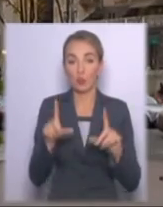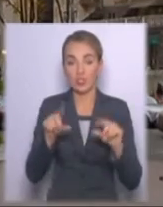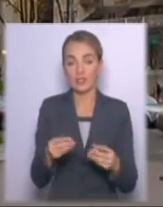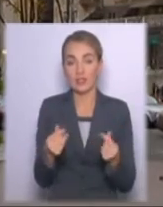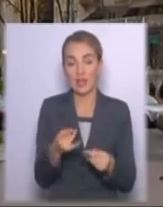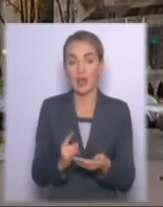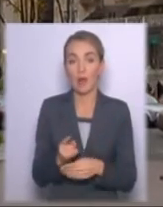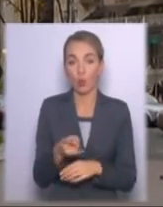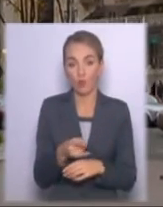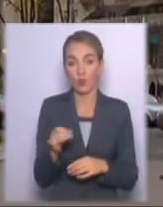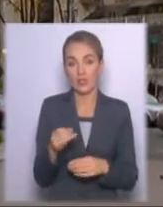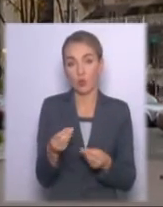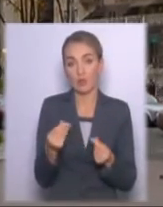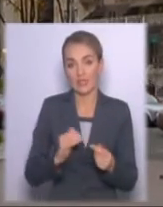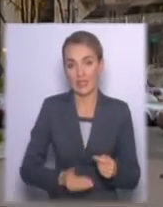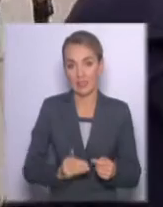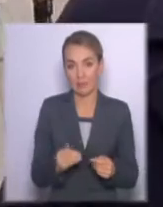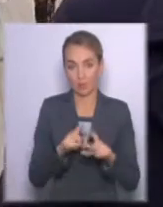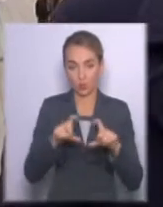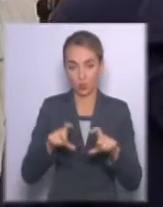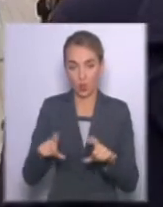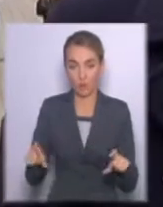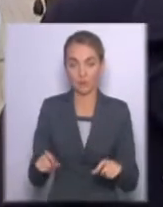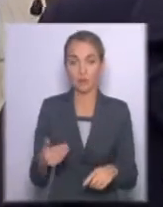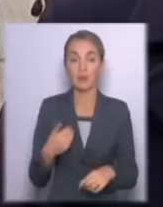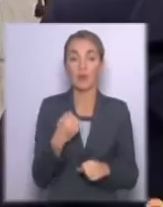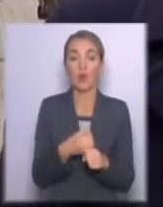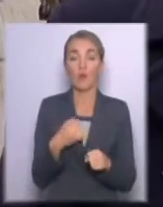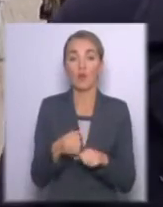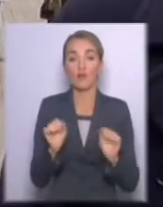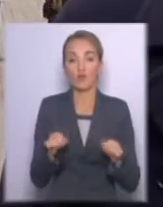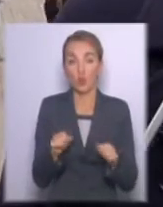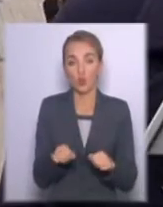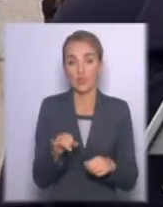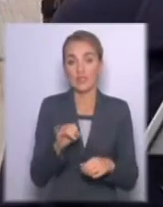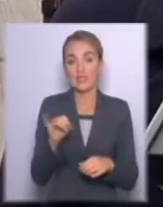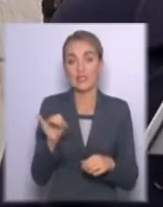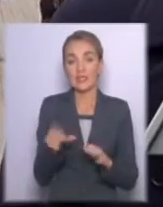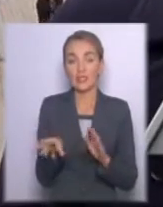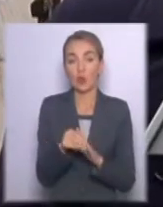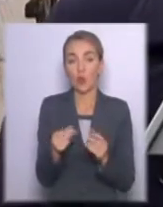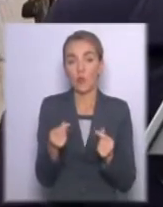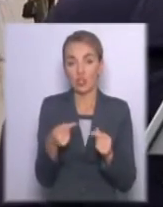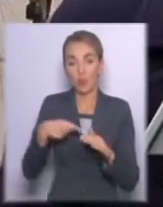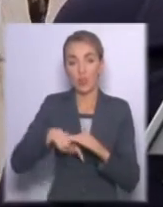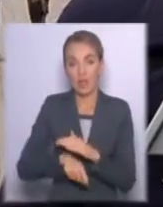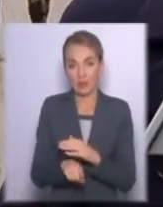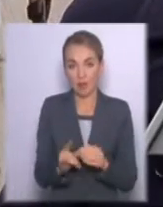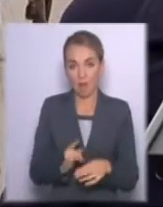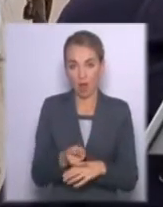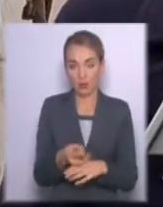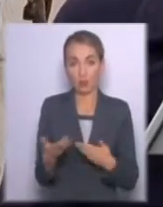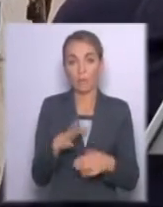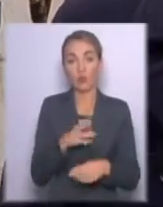на парковку із комерційними структурами. Ми проработали возможности с коммерческими подземными паркингами, которые были дороже,